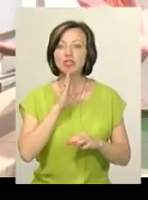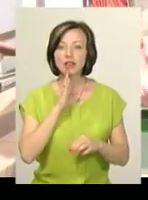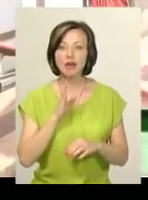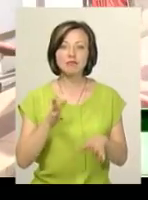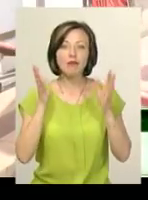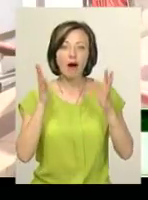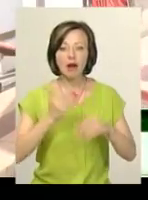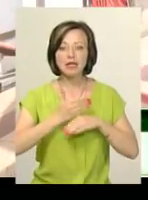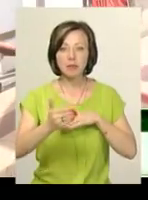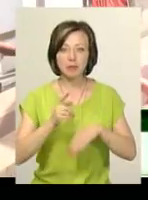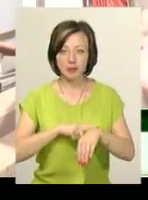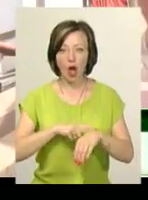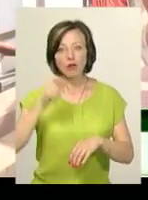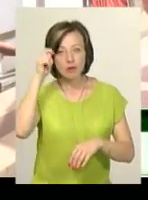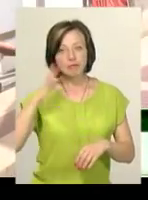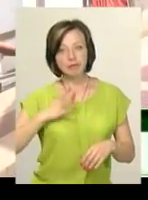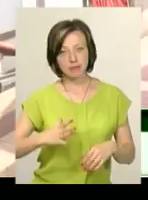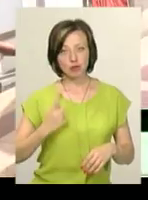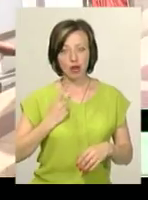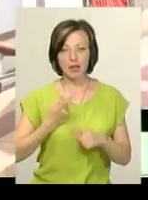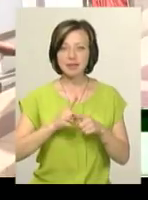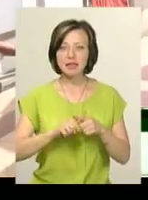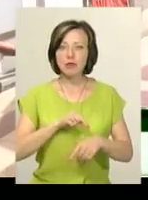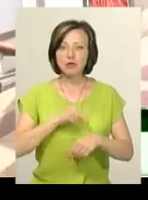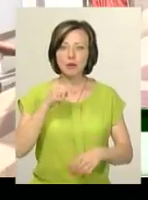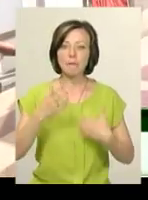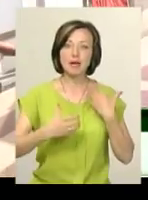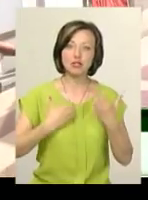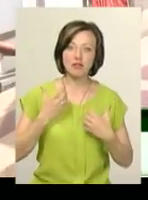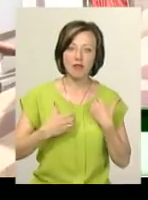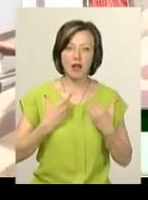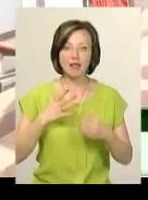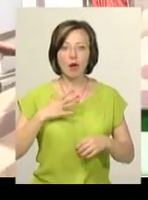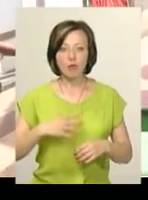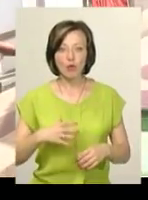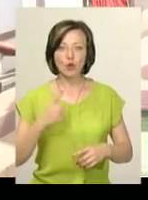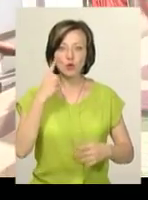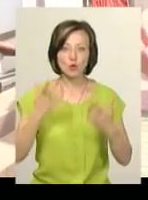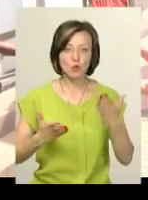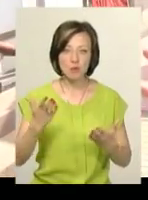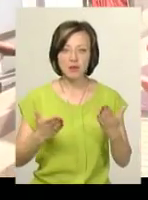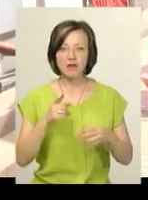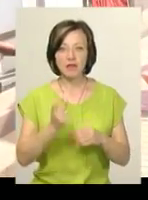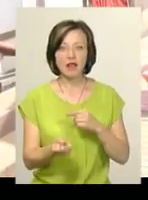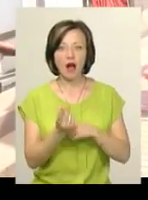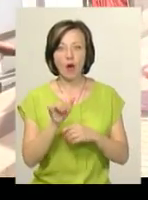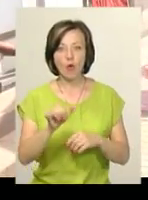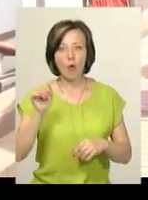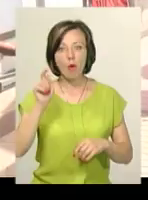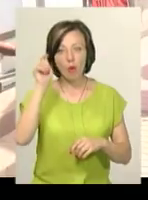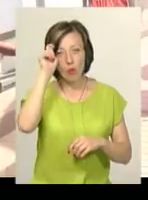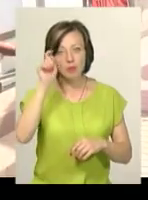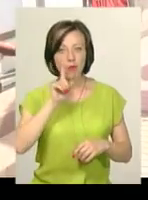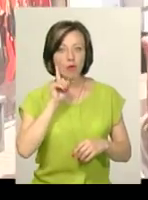було. Чоловікам доводиться чекати. Це та гама почуттів, переживань, напруги, сумніви, які виникають у молодого